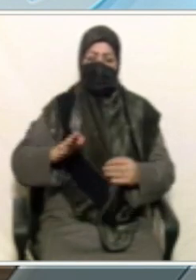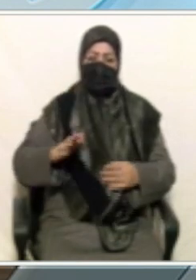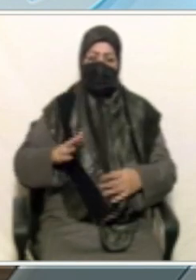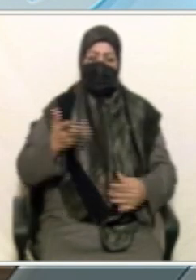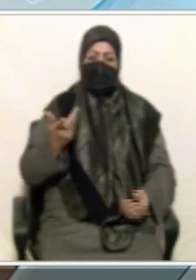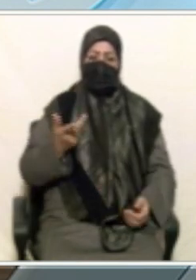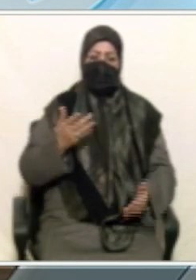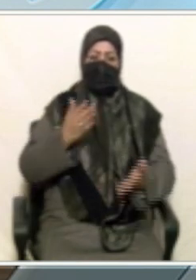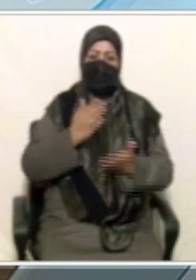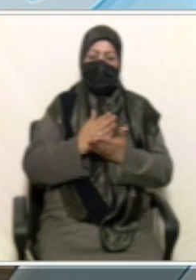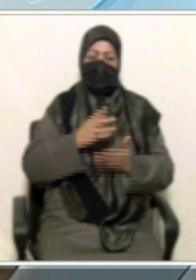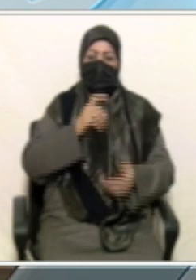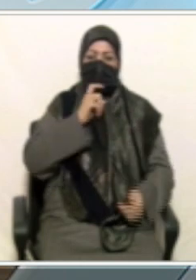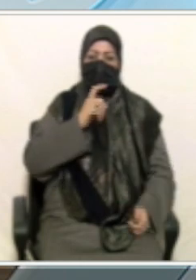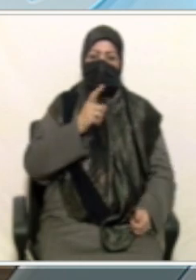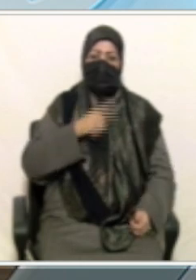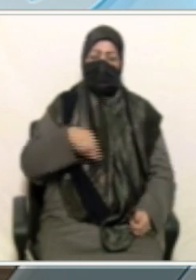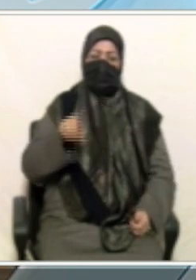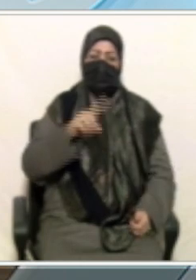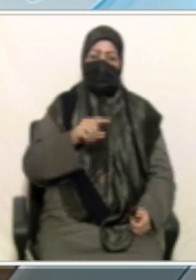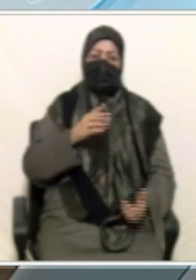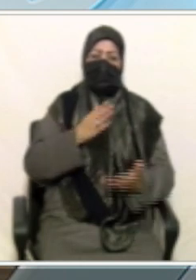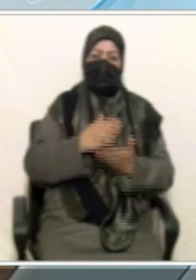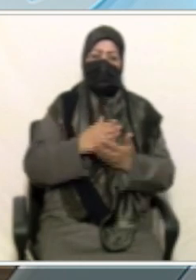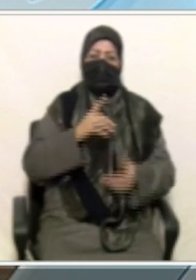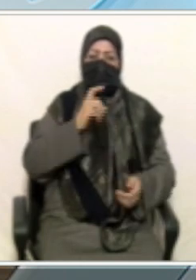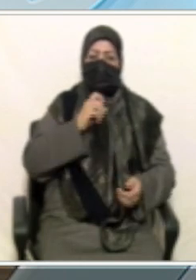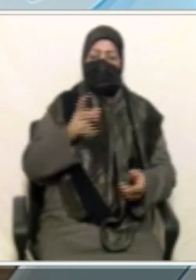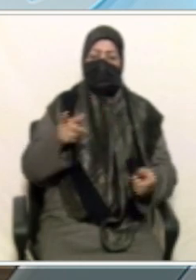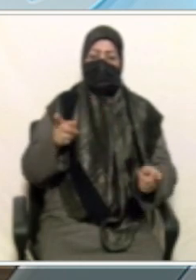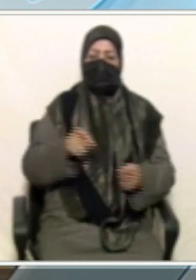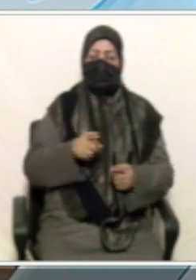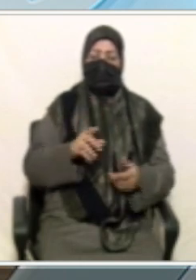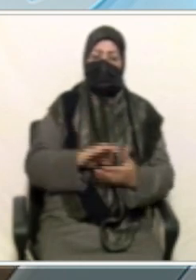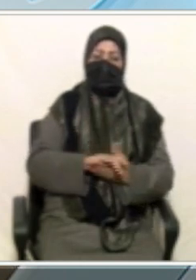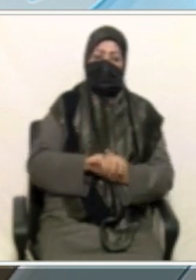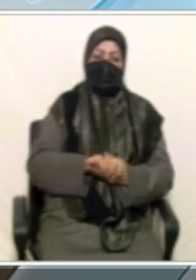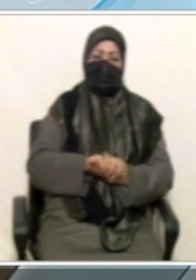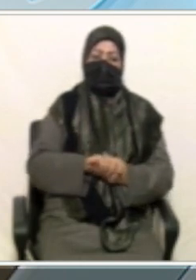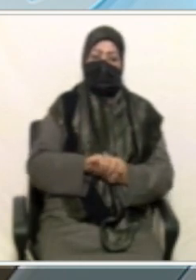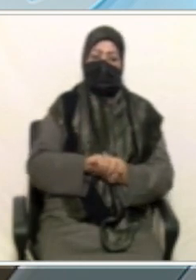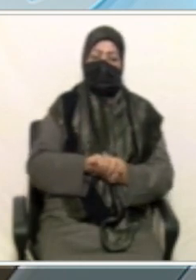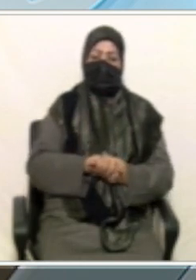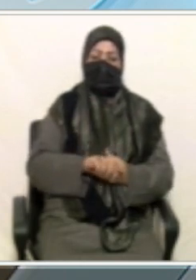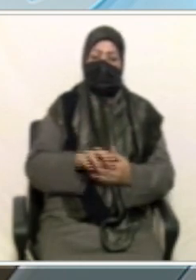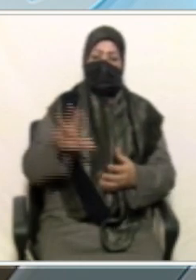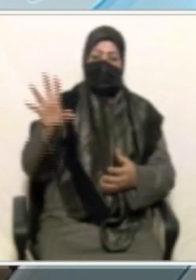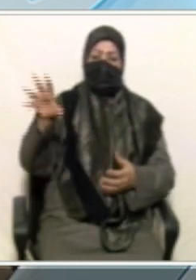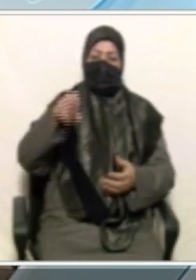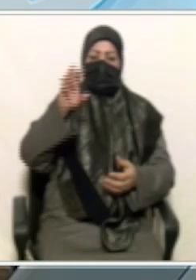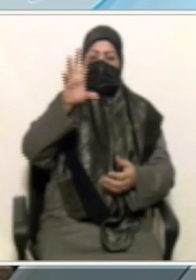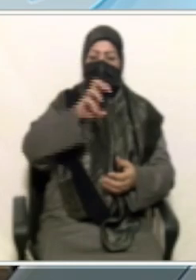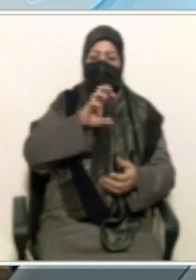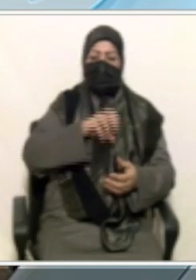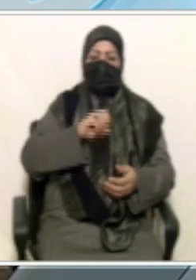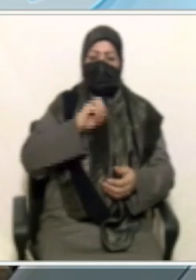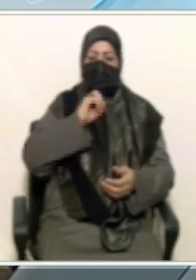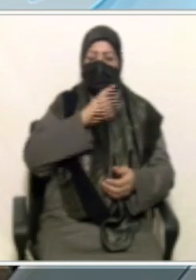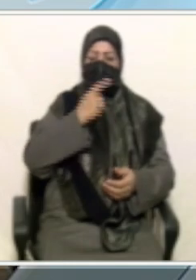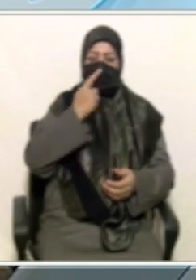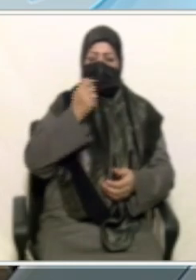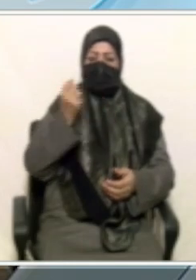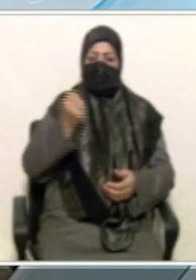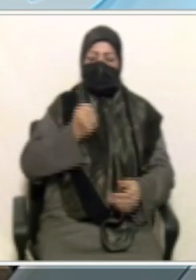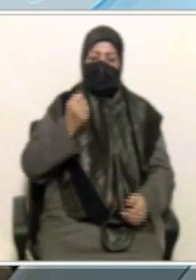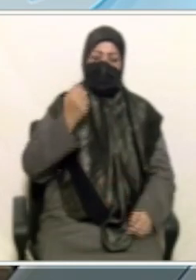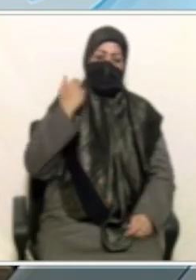تسده. قلت أنا بضاعة يعني معدومة، بضاعة معدومة وحسبتها من المبلغ